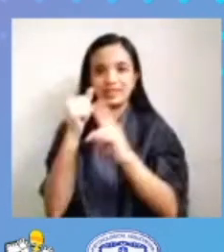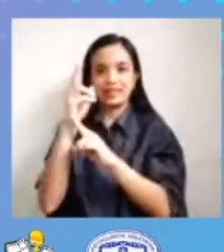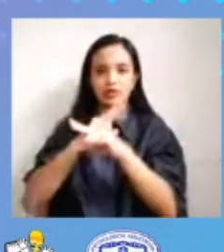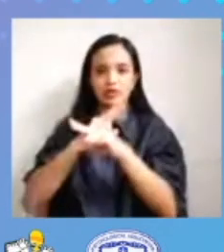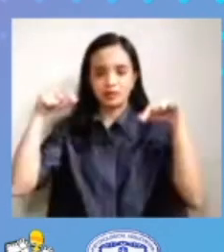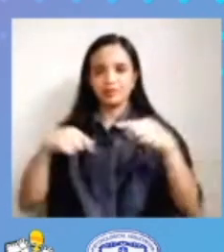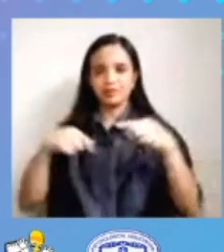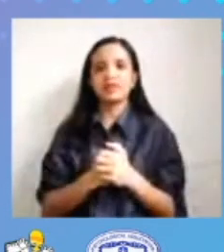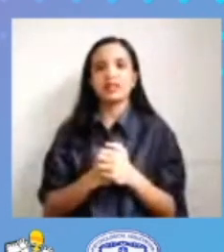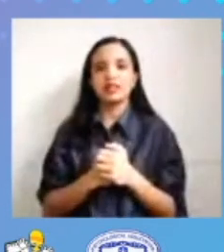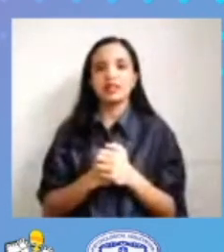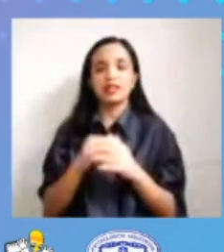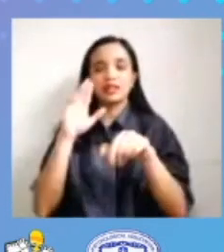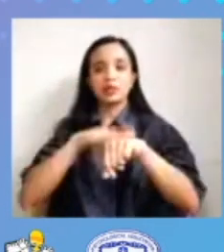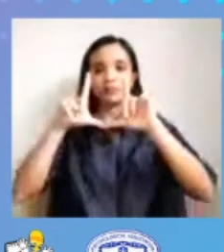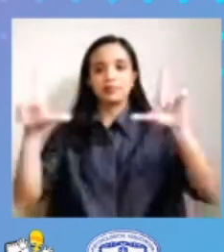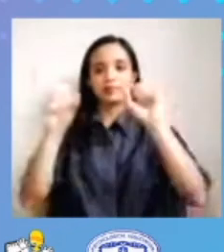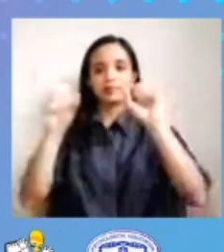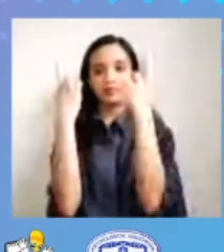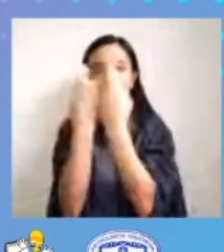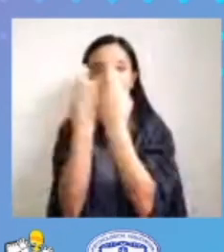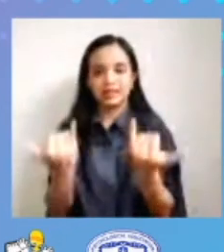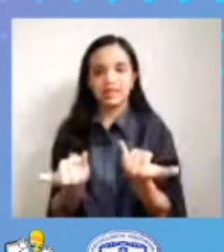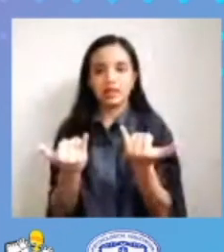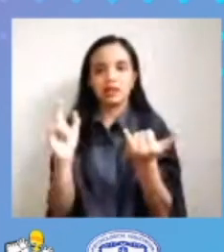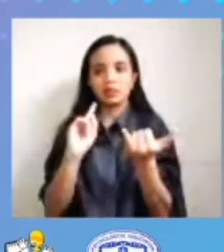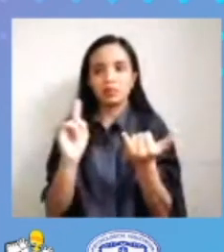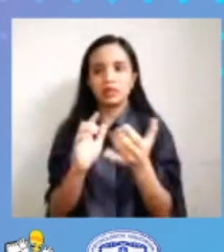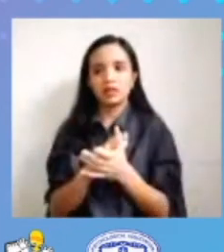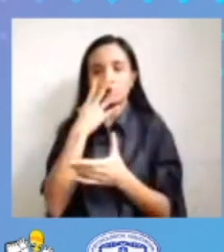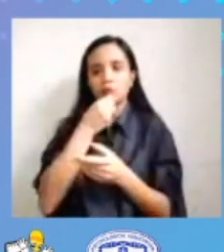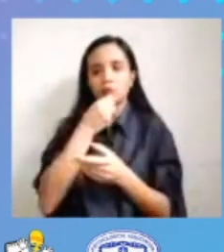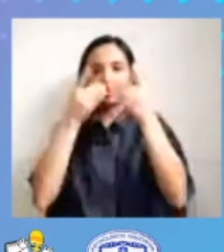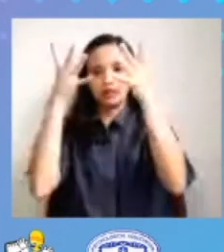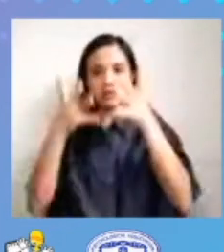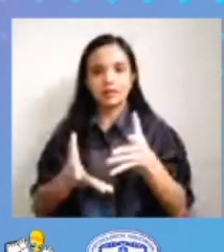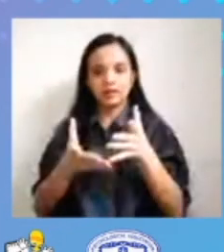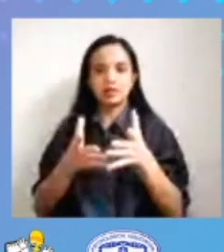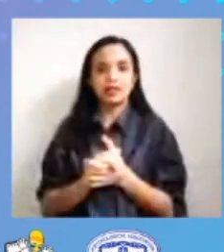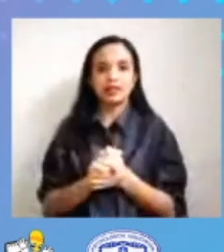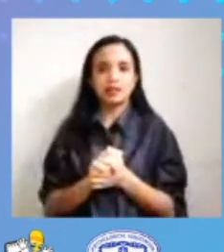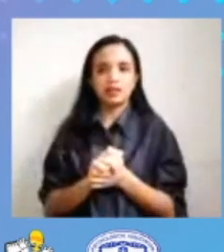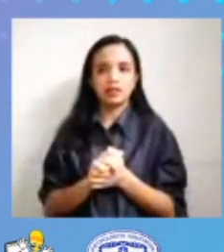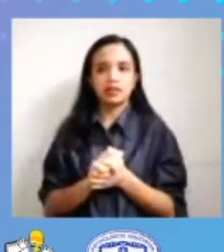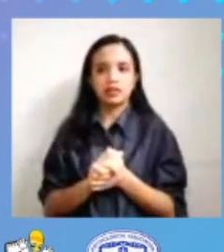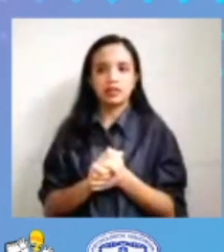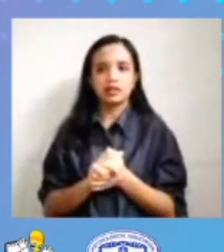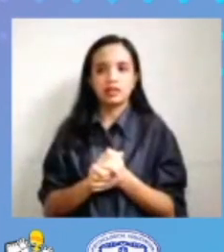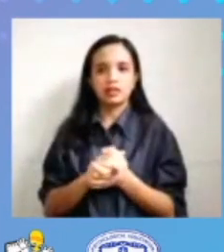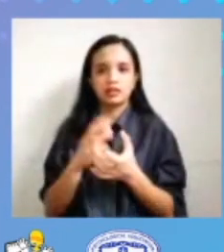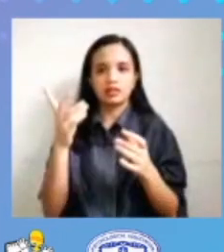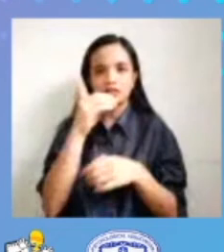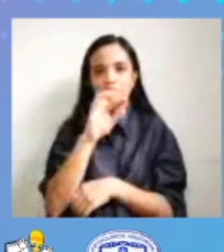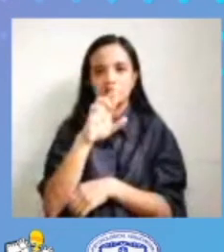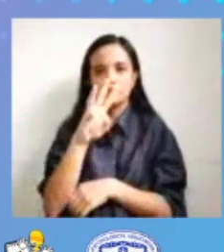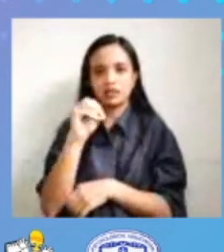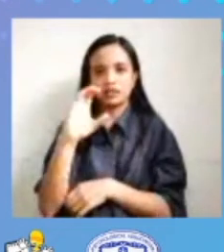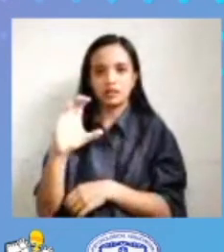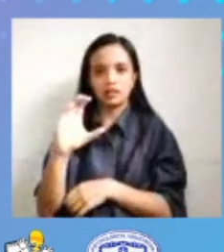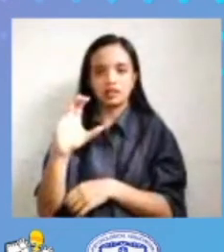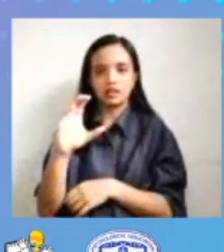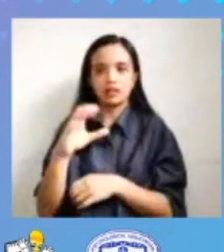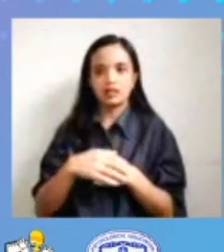Okay. Thank you very much po. No, napaka-ganda ng discussion natin ngayon. Pero ayan, Sobra.